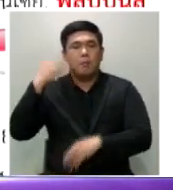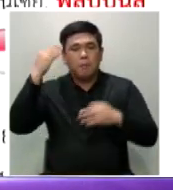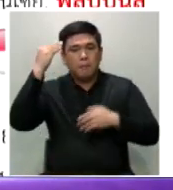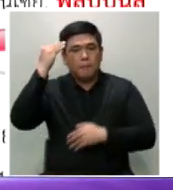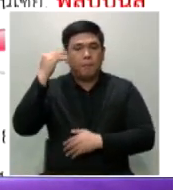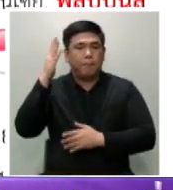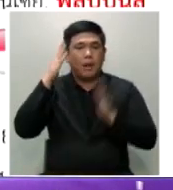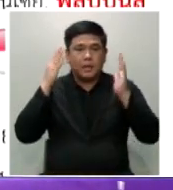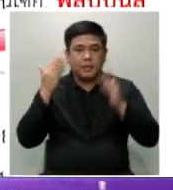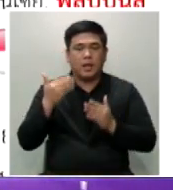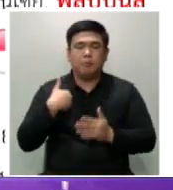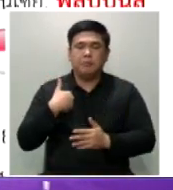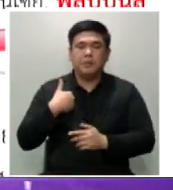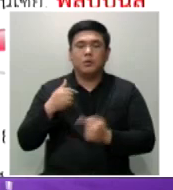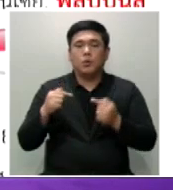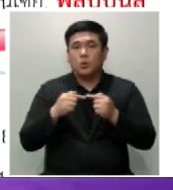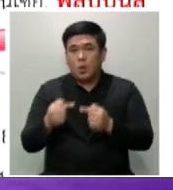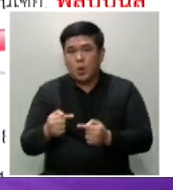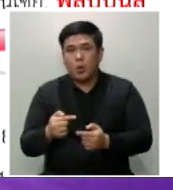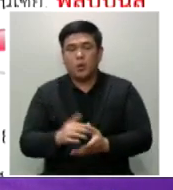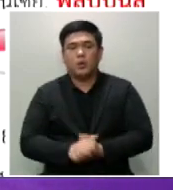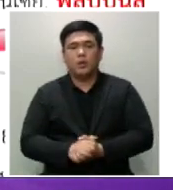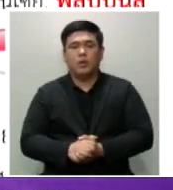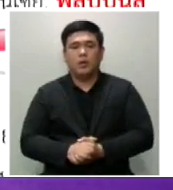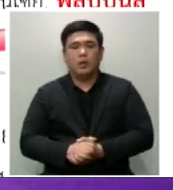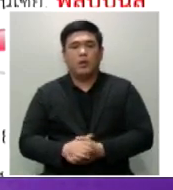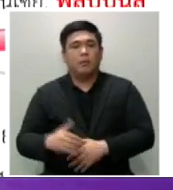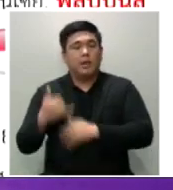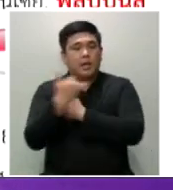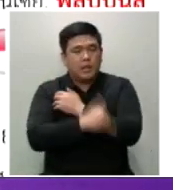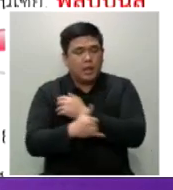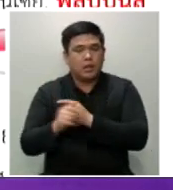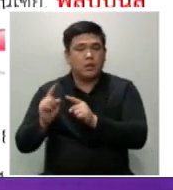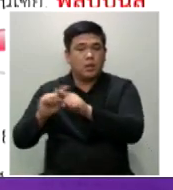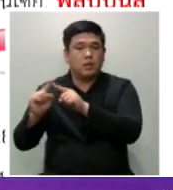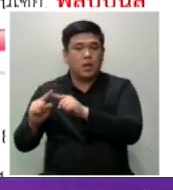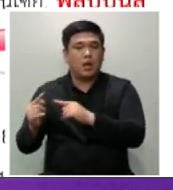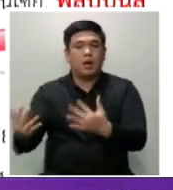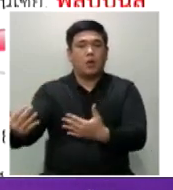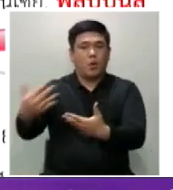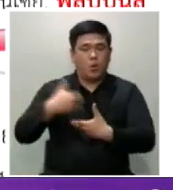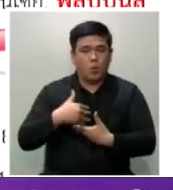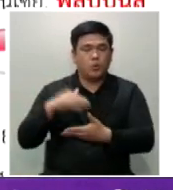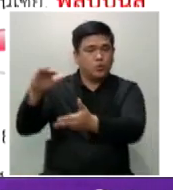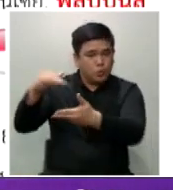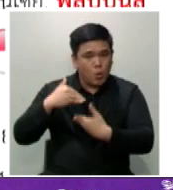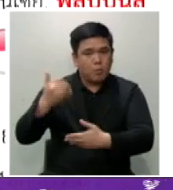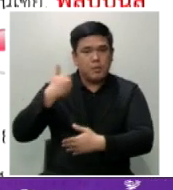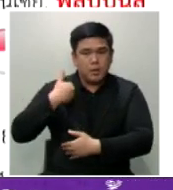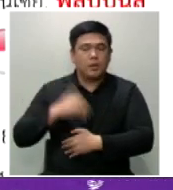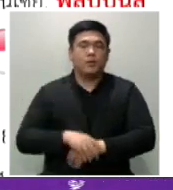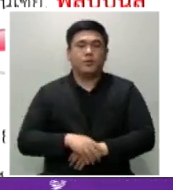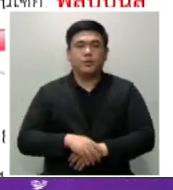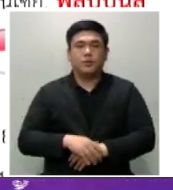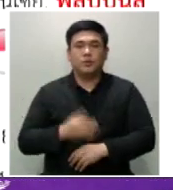ามาอีกแต่เปลี่ยนไปเอาบุหรี่จากประเทศฟิลิปปินส์และอินโดนีเซียเข้ามาศุลกาก